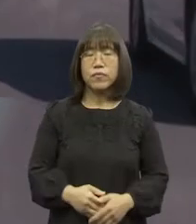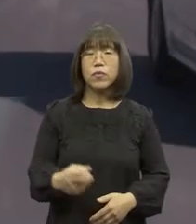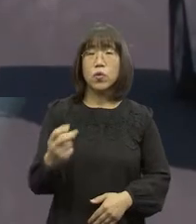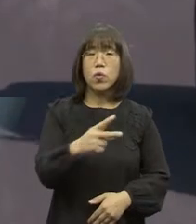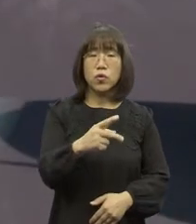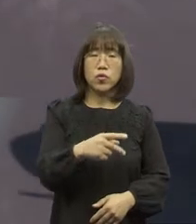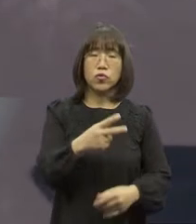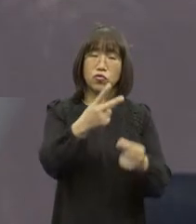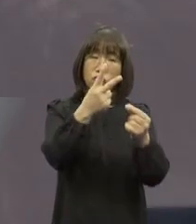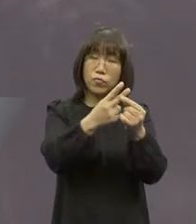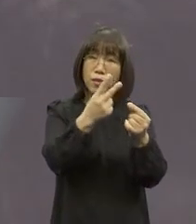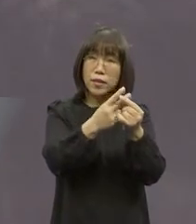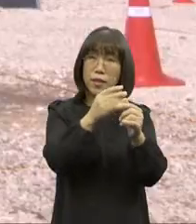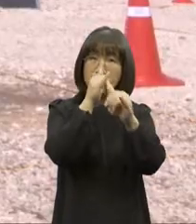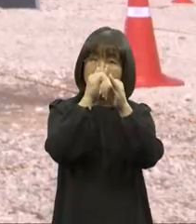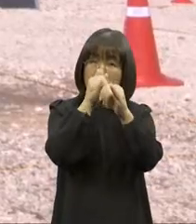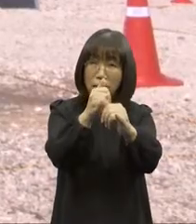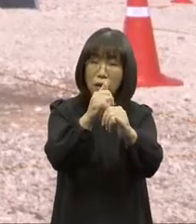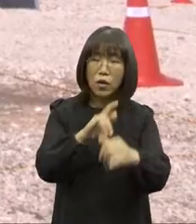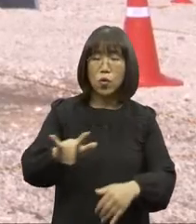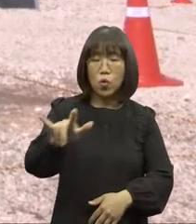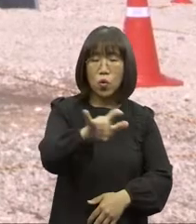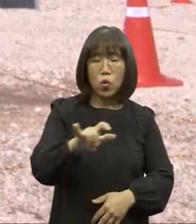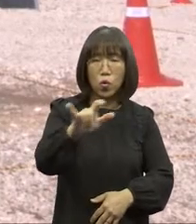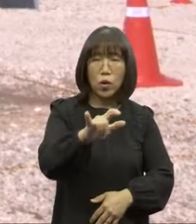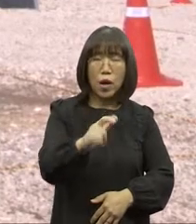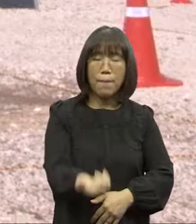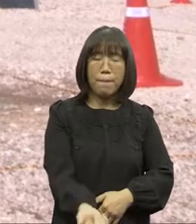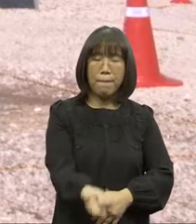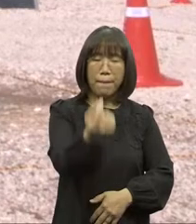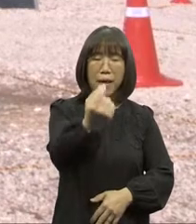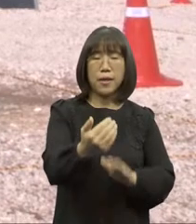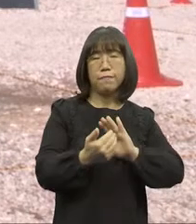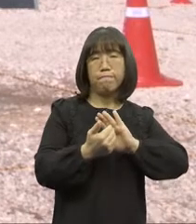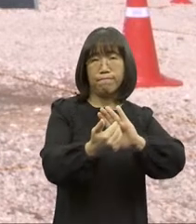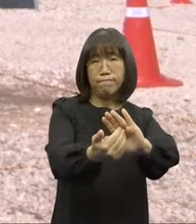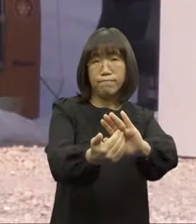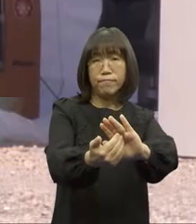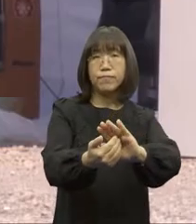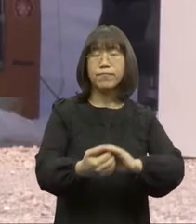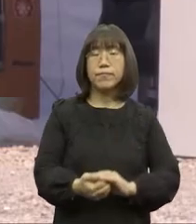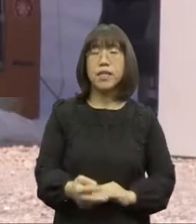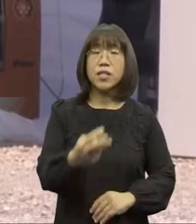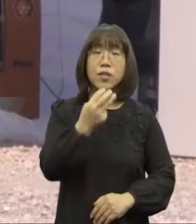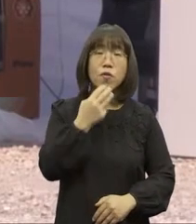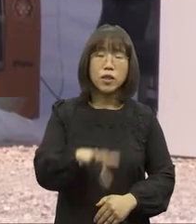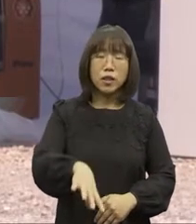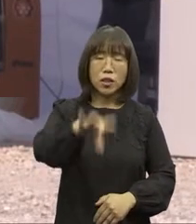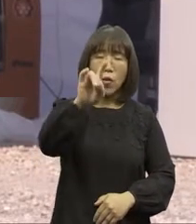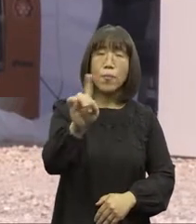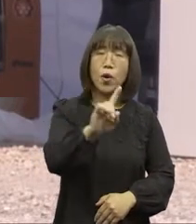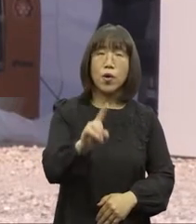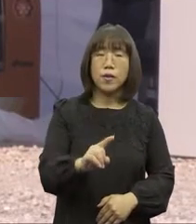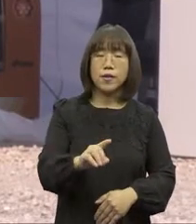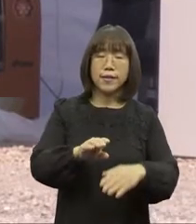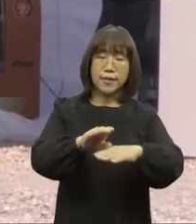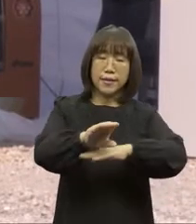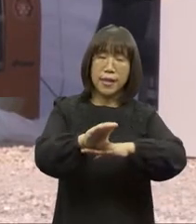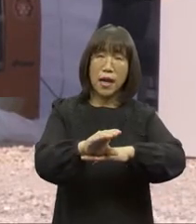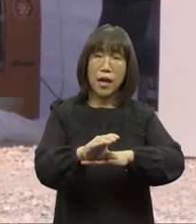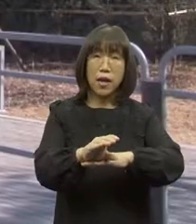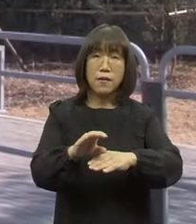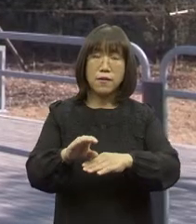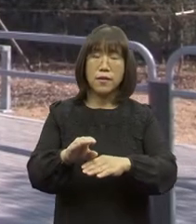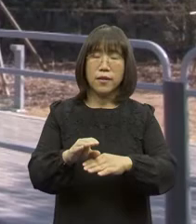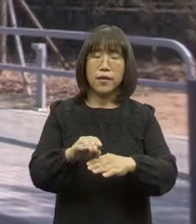이어 우수상에는 민관이 협력해 코로나 1 9 에 적극 대응한 사례로 서울시 최초 코로나 1구